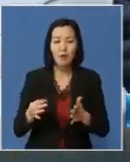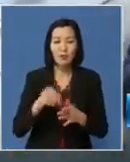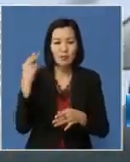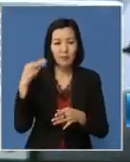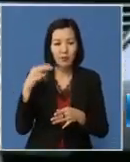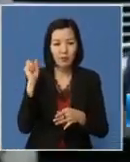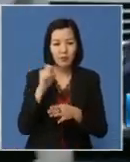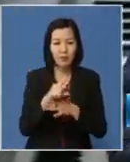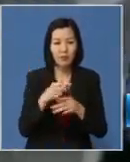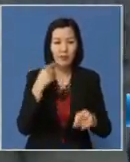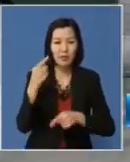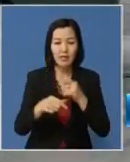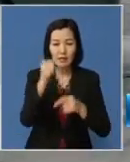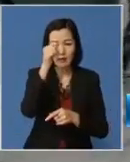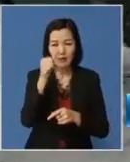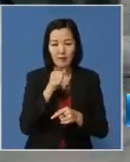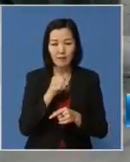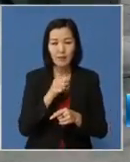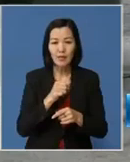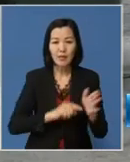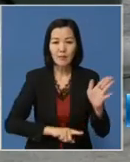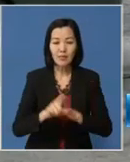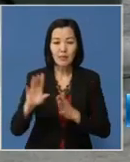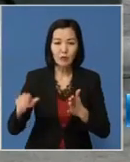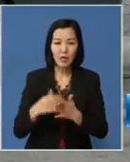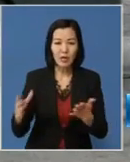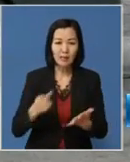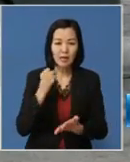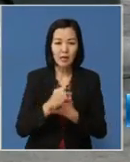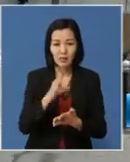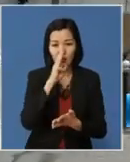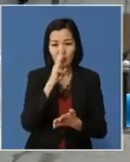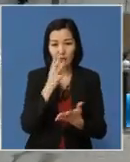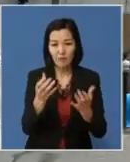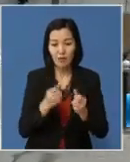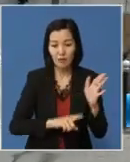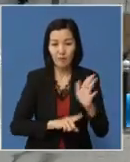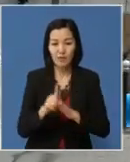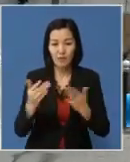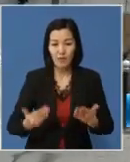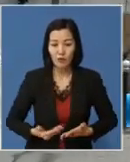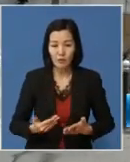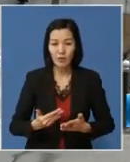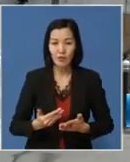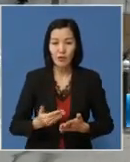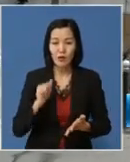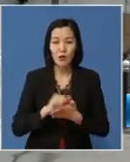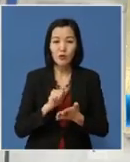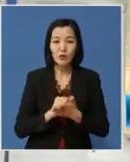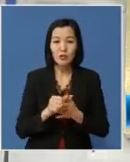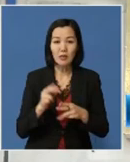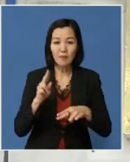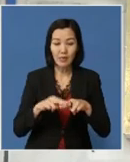тапсырмасымен келер айдан бастап олардың алды жаңа тағайындалған жәрдемақыны ала бастайды. Әлеуметтік көмекті рәсімдеу үшін жеке куәлік